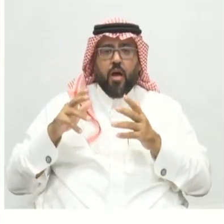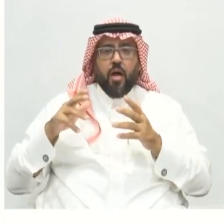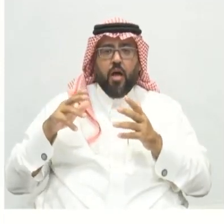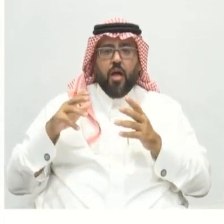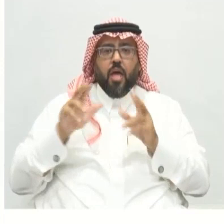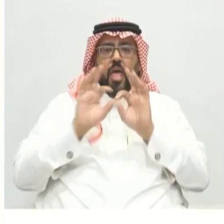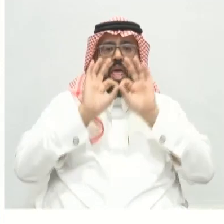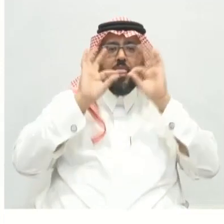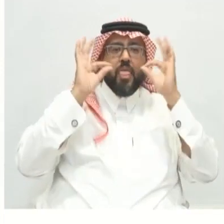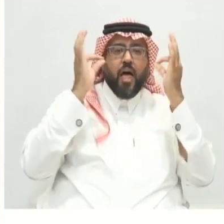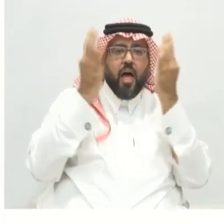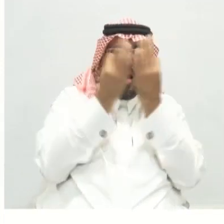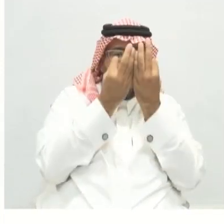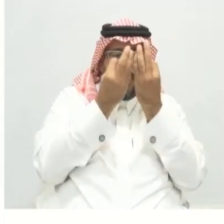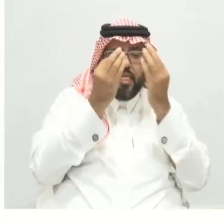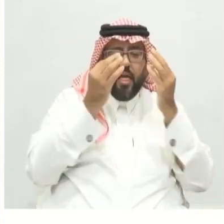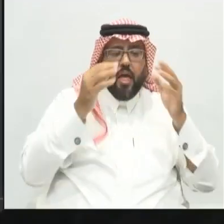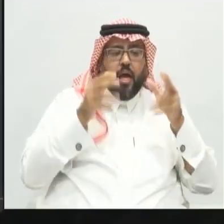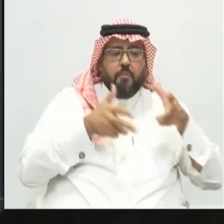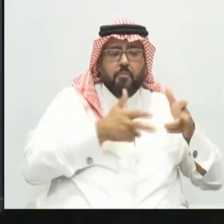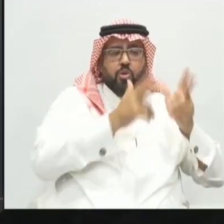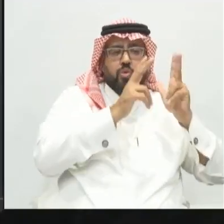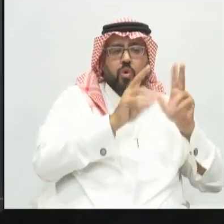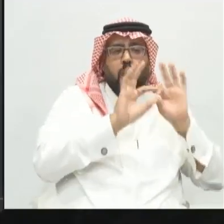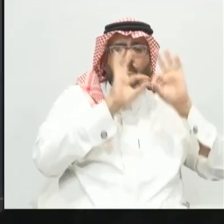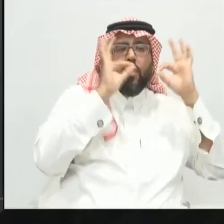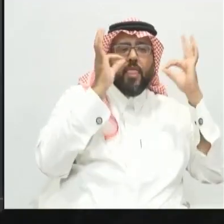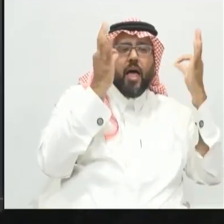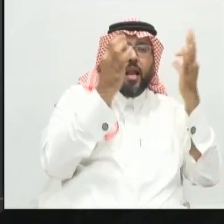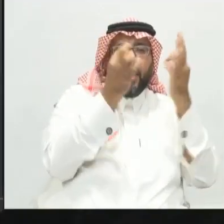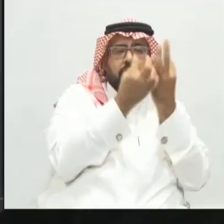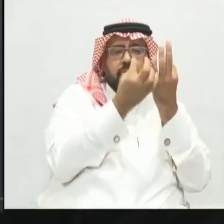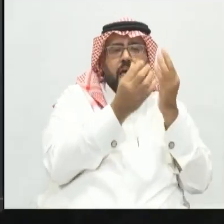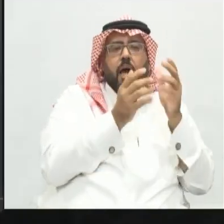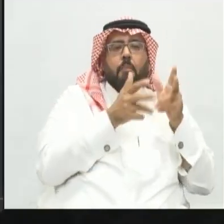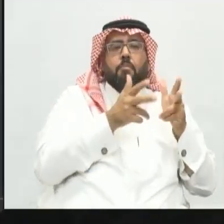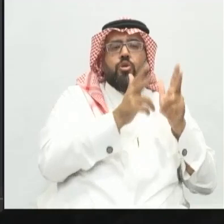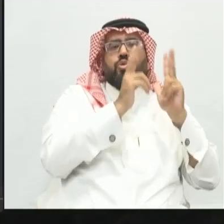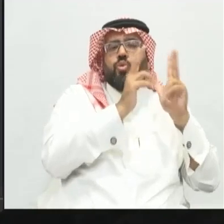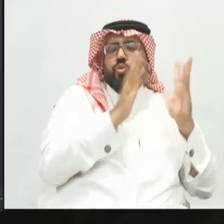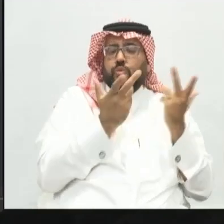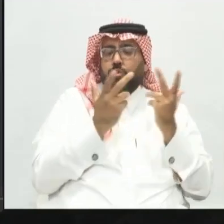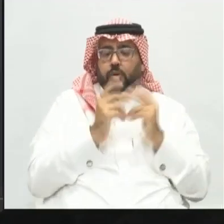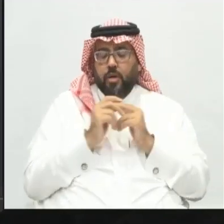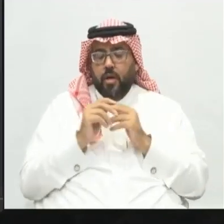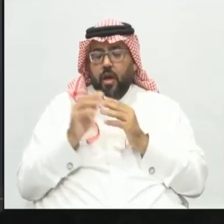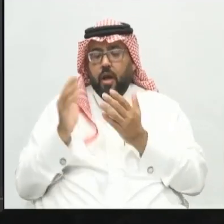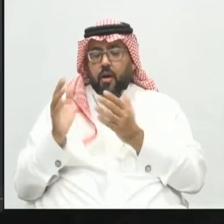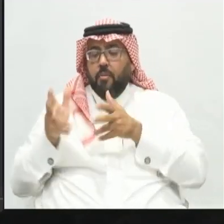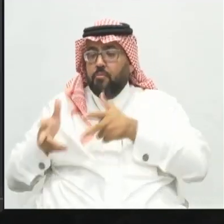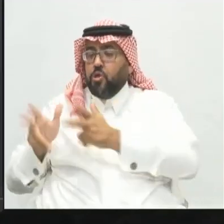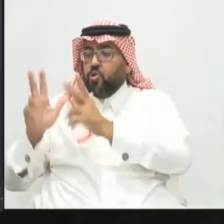المشروع تعرفنا في الحصص الماضيه ما هي المشاريع وما هي